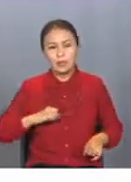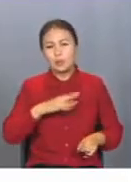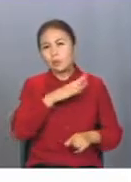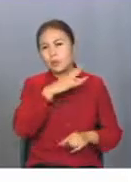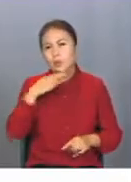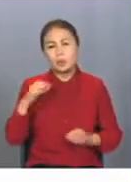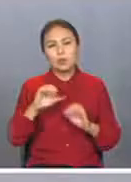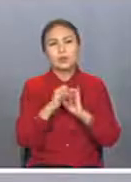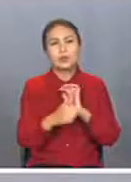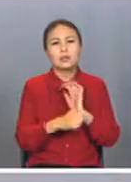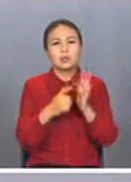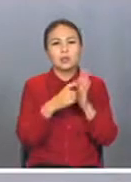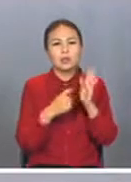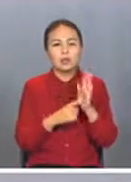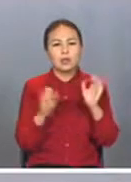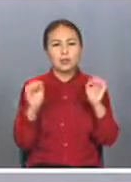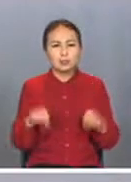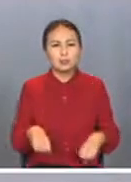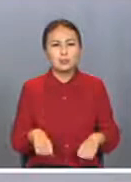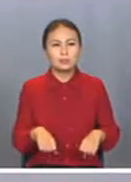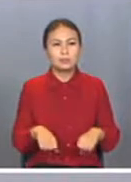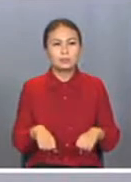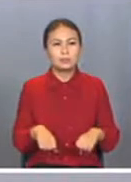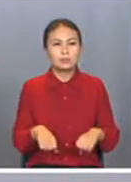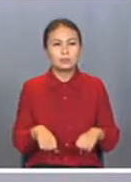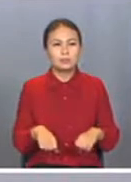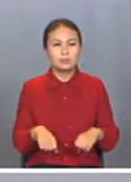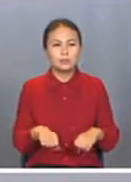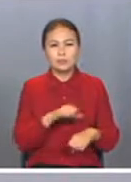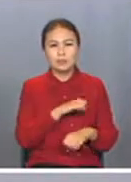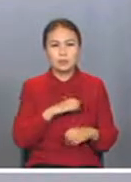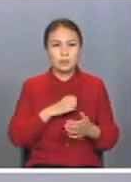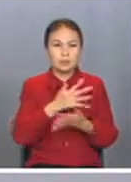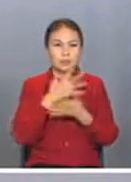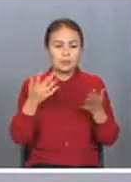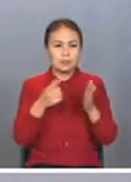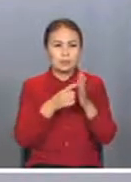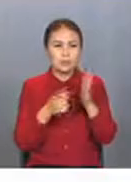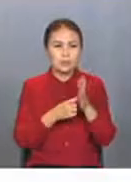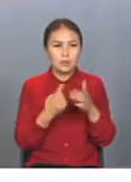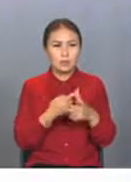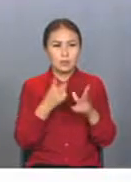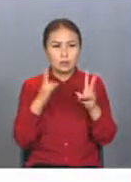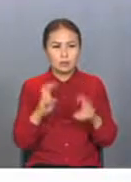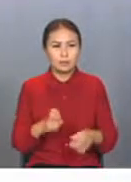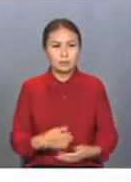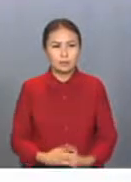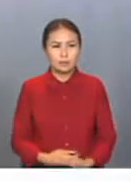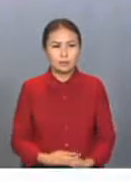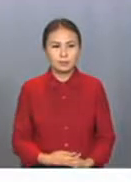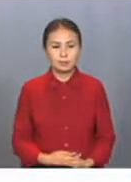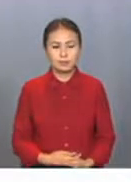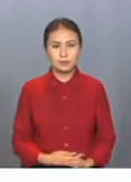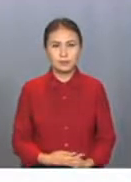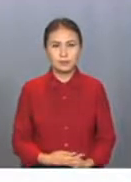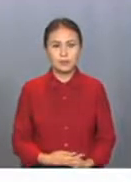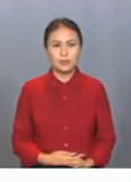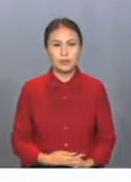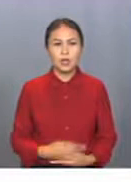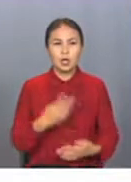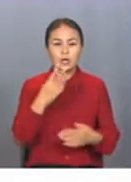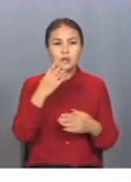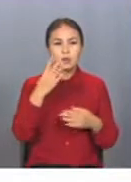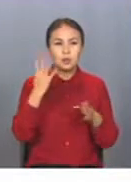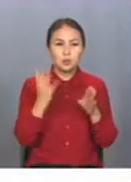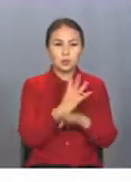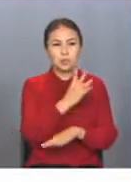16-ға бөле алады екенмін. Осы біздің ең үлкен ортақ бөлгішіміз деп аталады. Жақсы, сонда 4 рет 2 дегеніміз